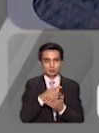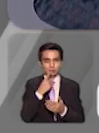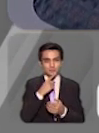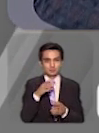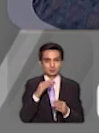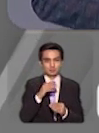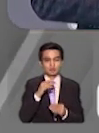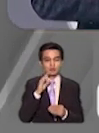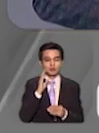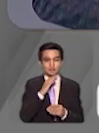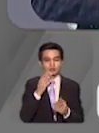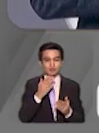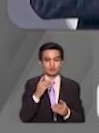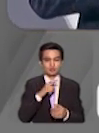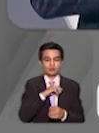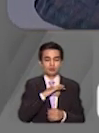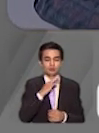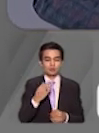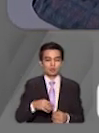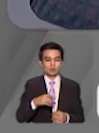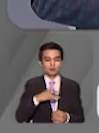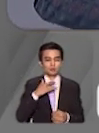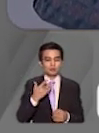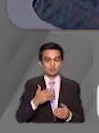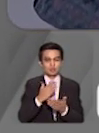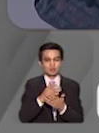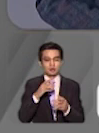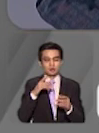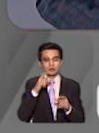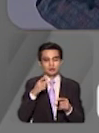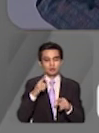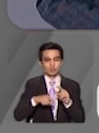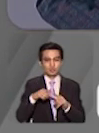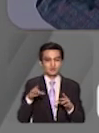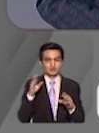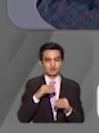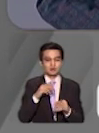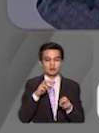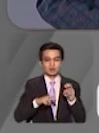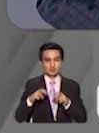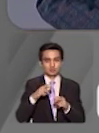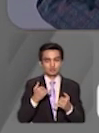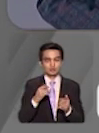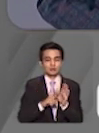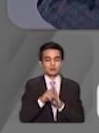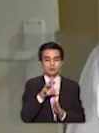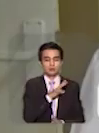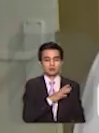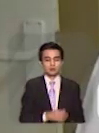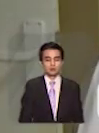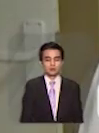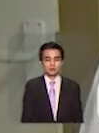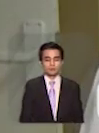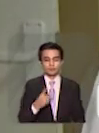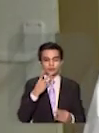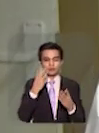жетім атанған қыздың қатыгез ата-анасы мен туған туысқандары іздестіріліп жатыр. Екінші